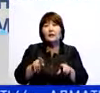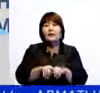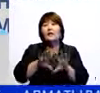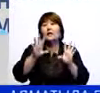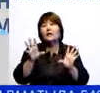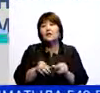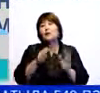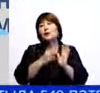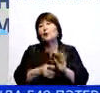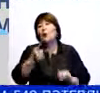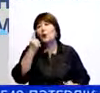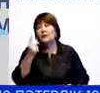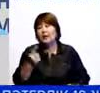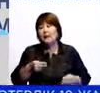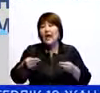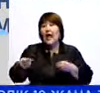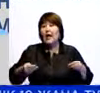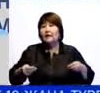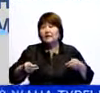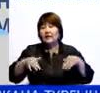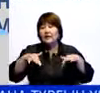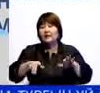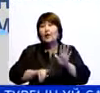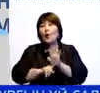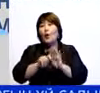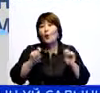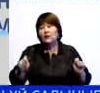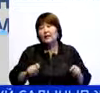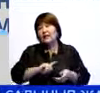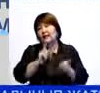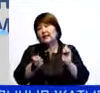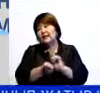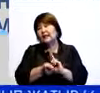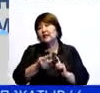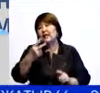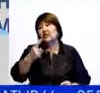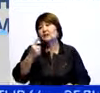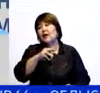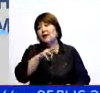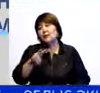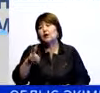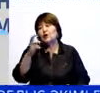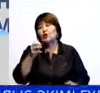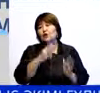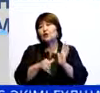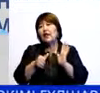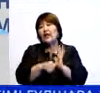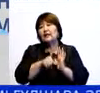жалпы 91 әкімшілік іс қозғалды. Тиісінше бюджетке 21 396 000